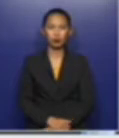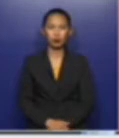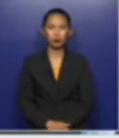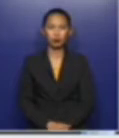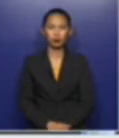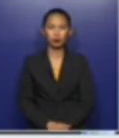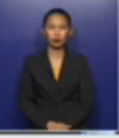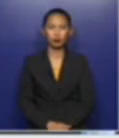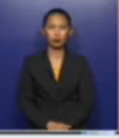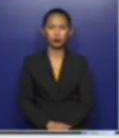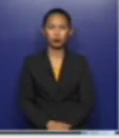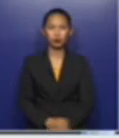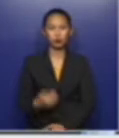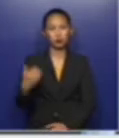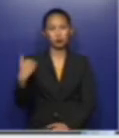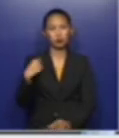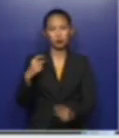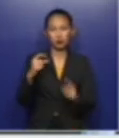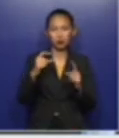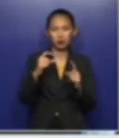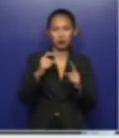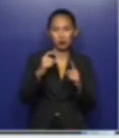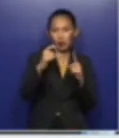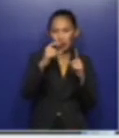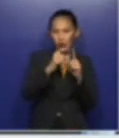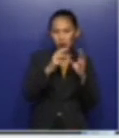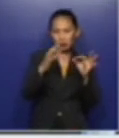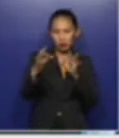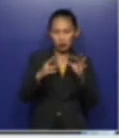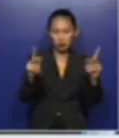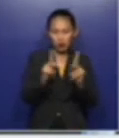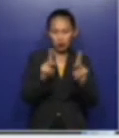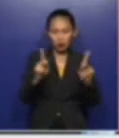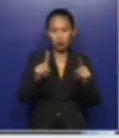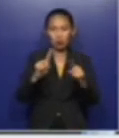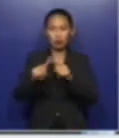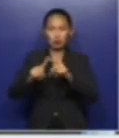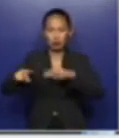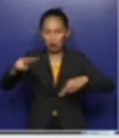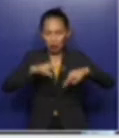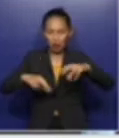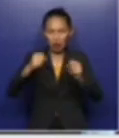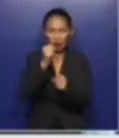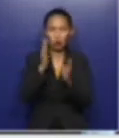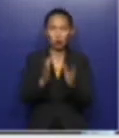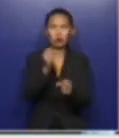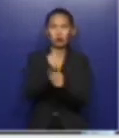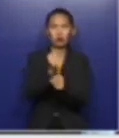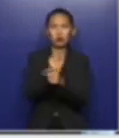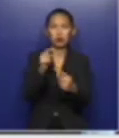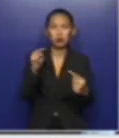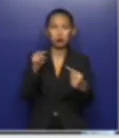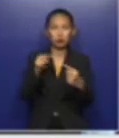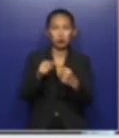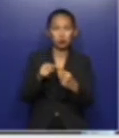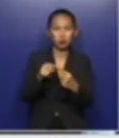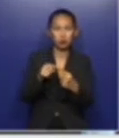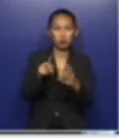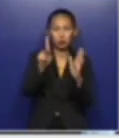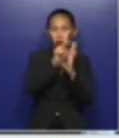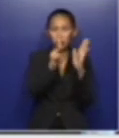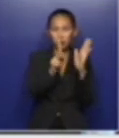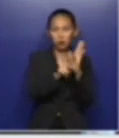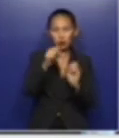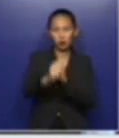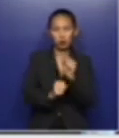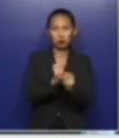ด้วยคำวินิจฉัยของกรรมการวินิจฉัยปัญหาการจัดซื้อจัดจ้างภาครัฐตามกฎหมายจัดซื้อจัดจ้างปี2560